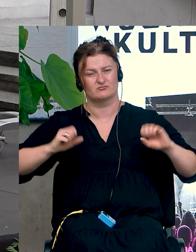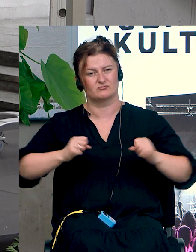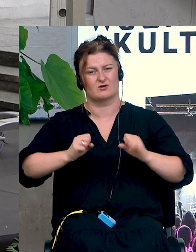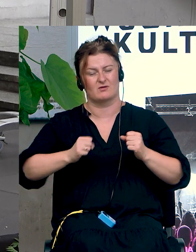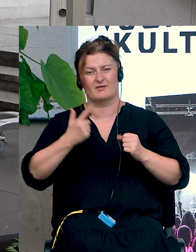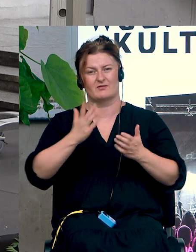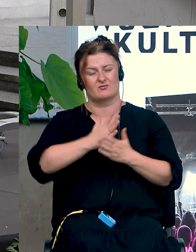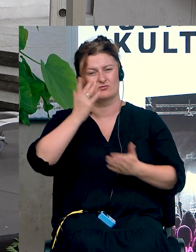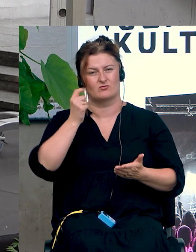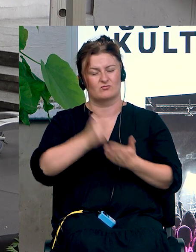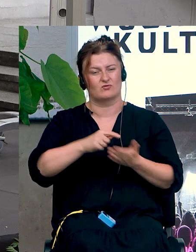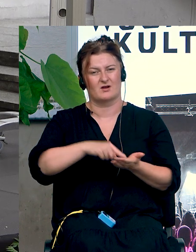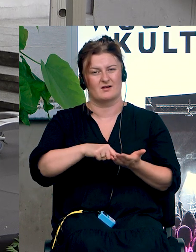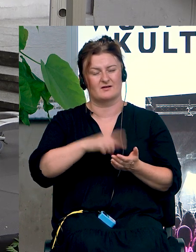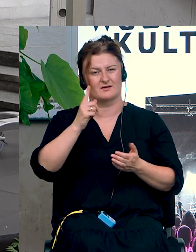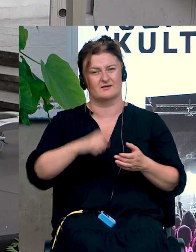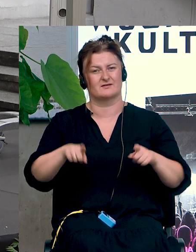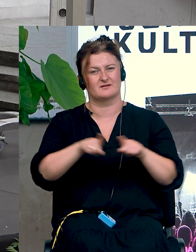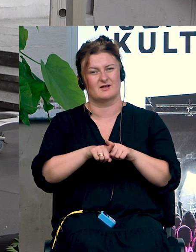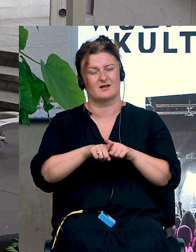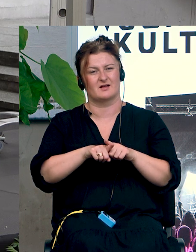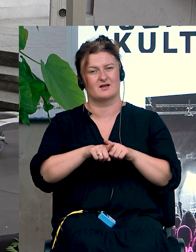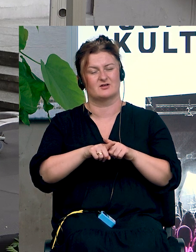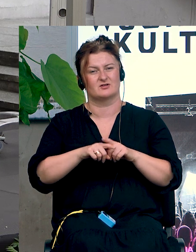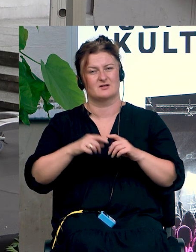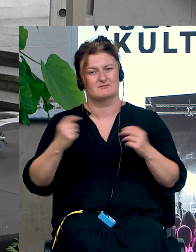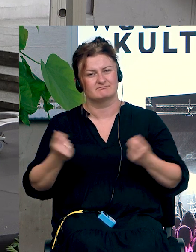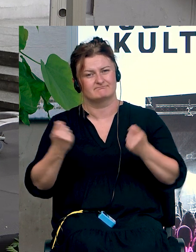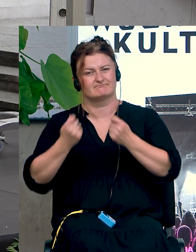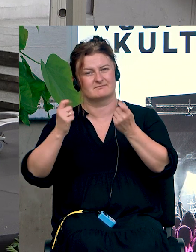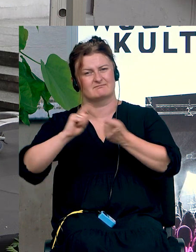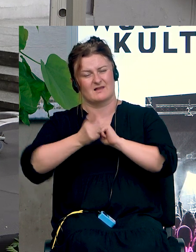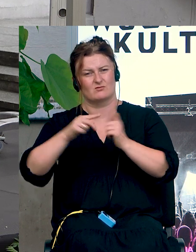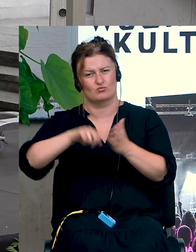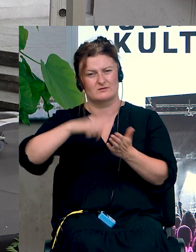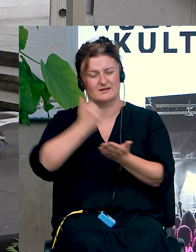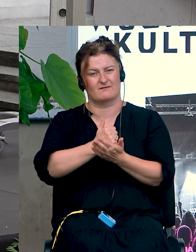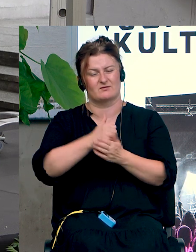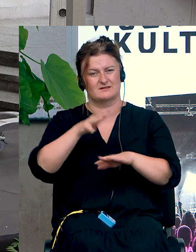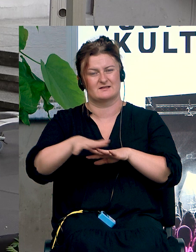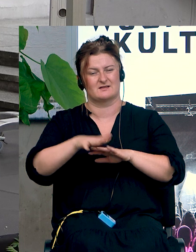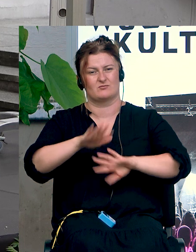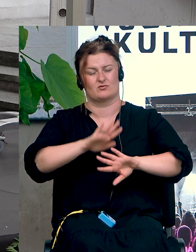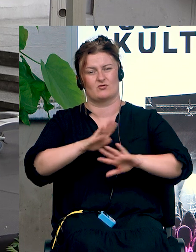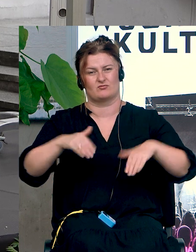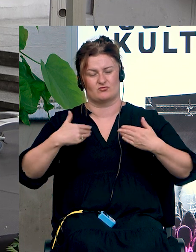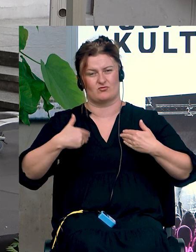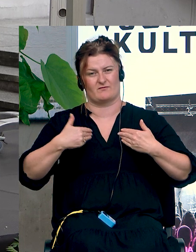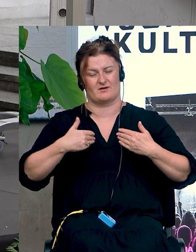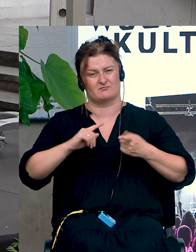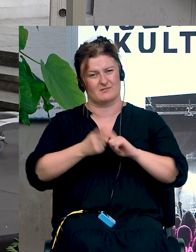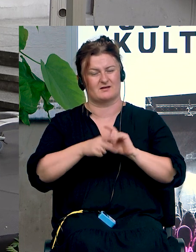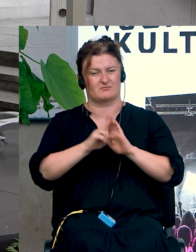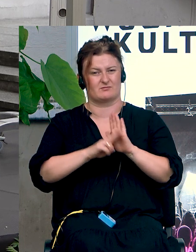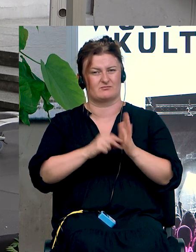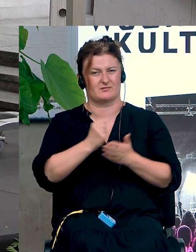адвокує і лобіює законодавчі зміни і ініціативи. Вони змінили дуже багато в системі охорони здоров'я в Україні. Ну, але зараз, як